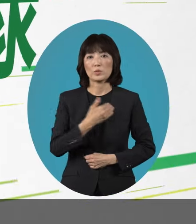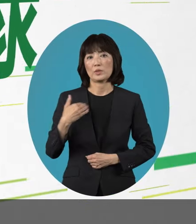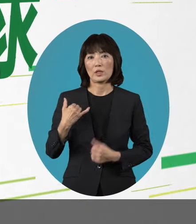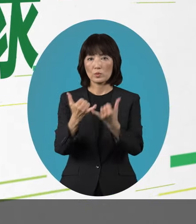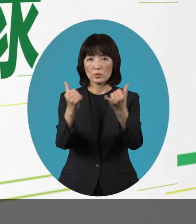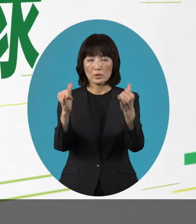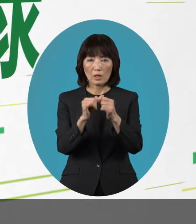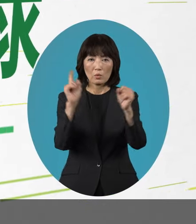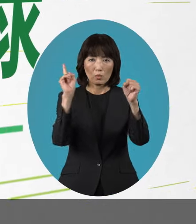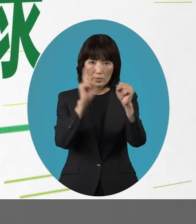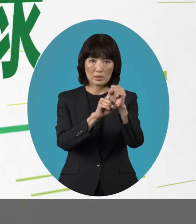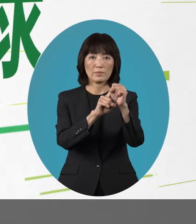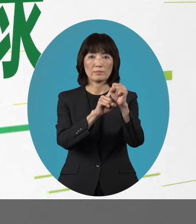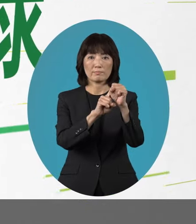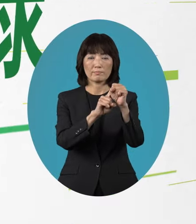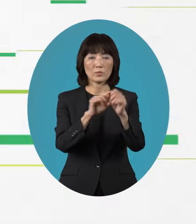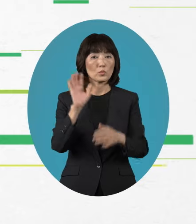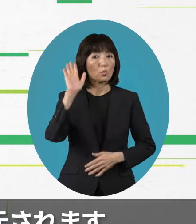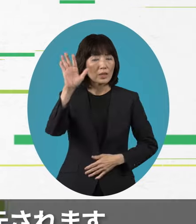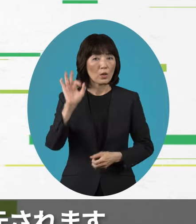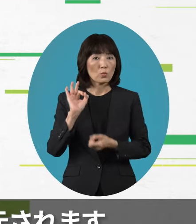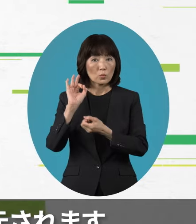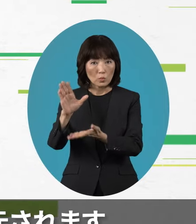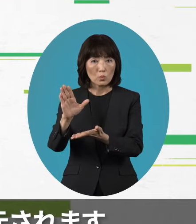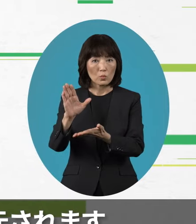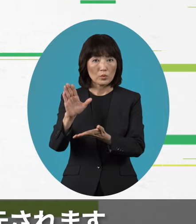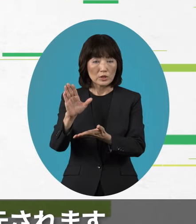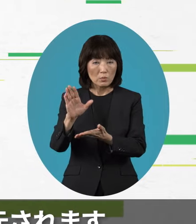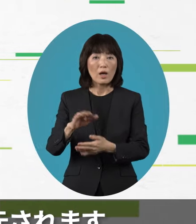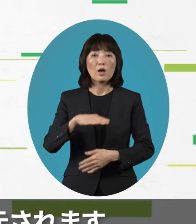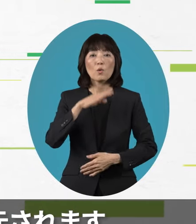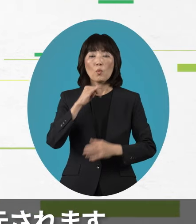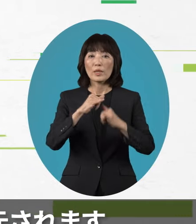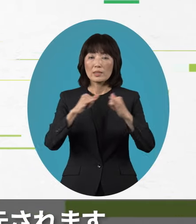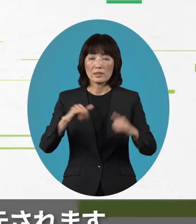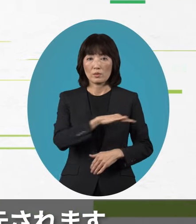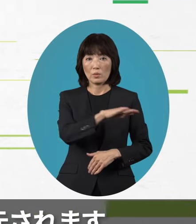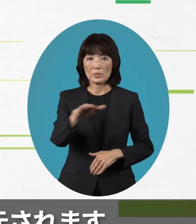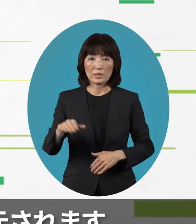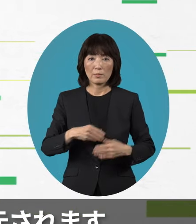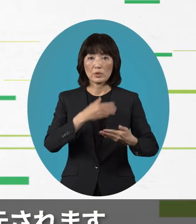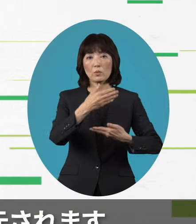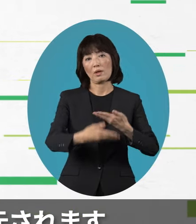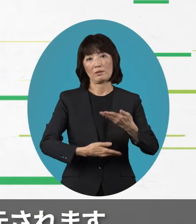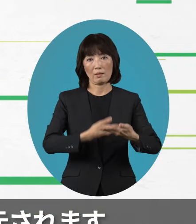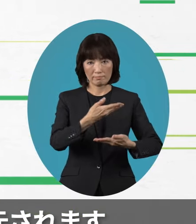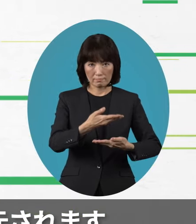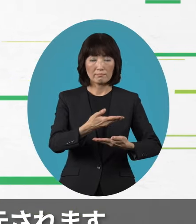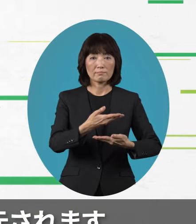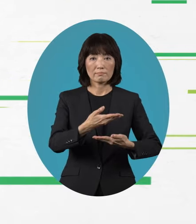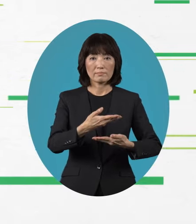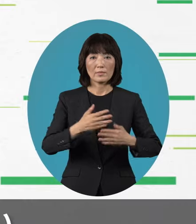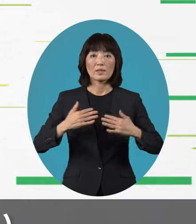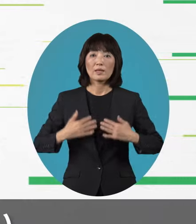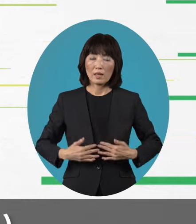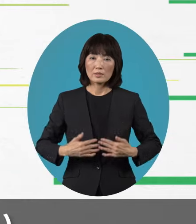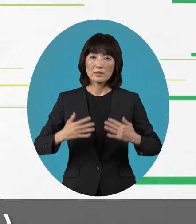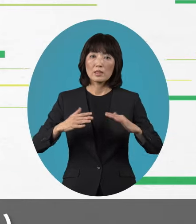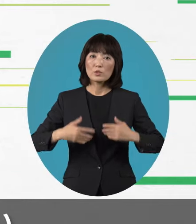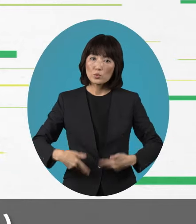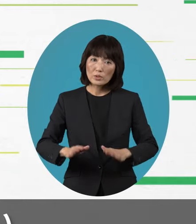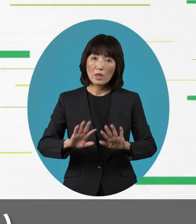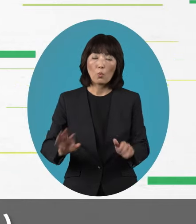追求できる社会を目指していきます。その未来への投資は必ず高齢者の皆様にも還元されます。安心